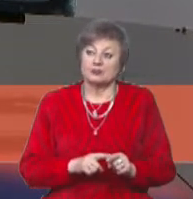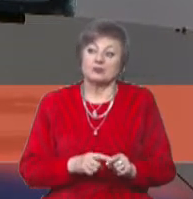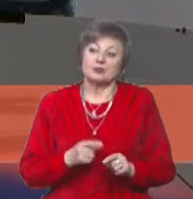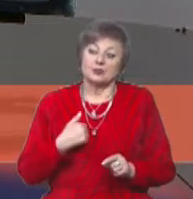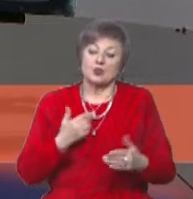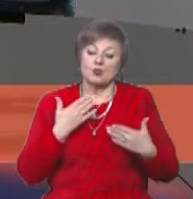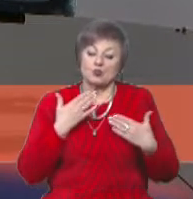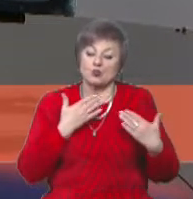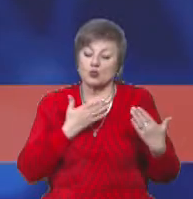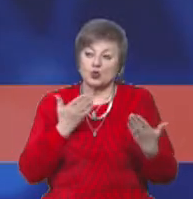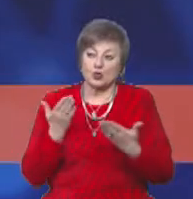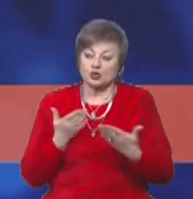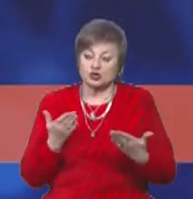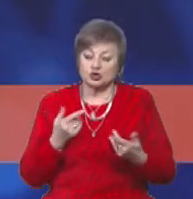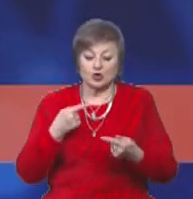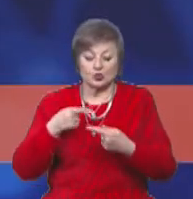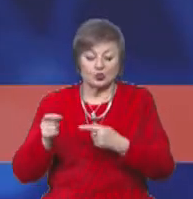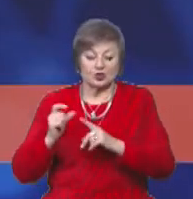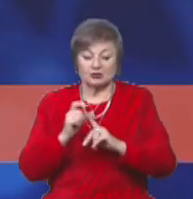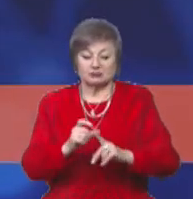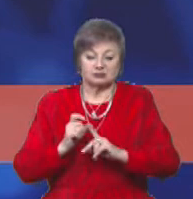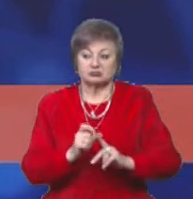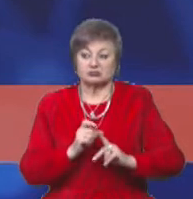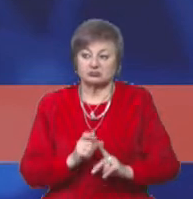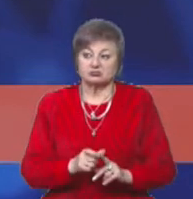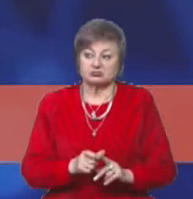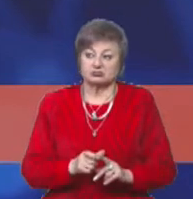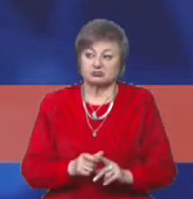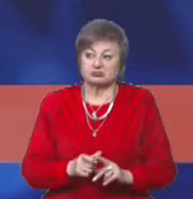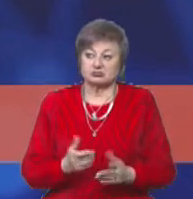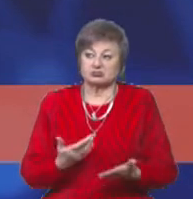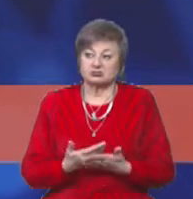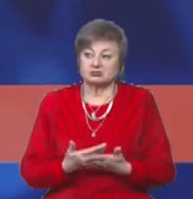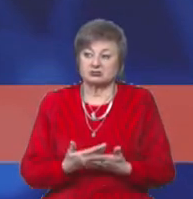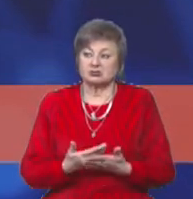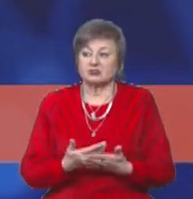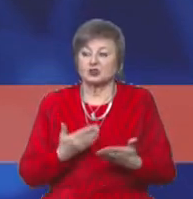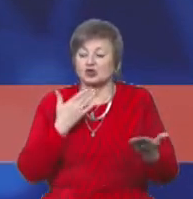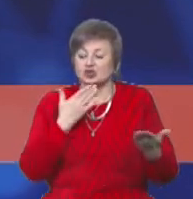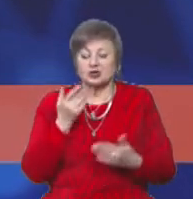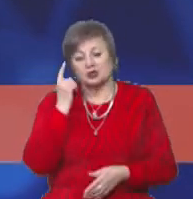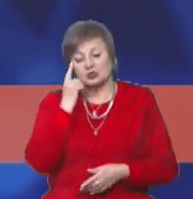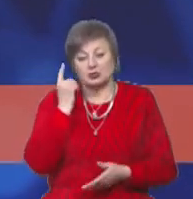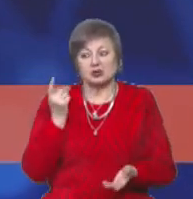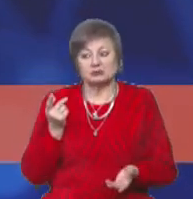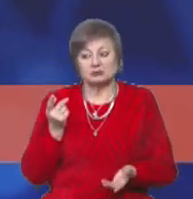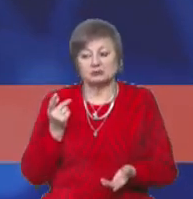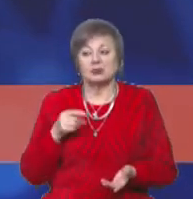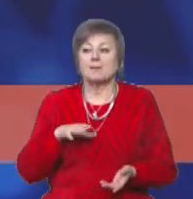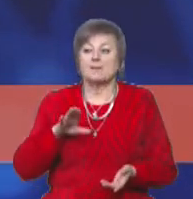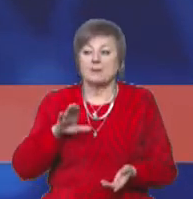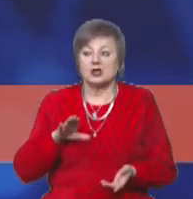Я, почитав другие комментарии, пару дней я просто сидела, перечитывала это все и думала.